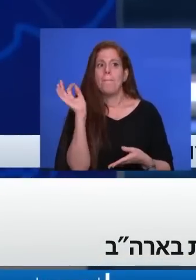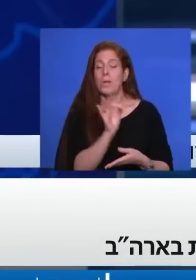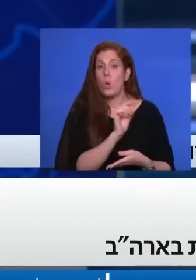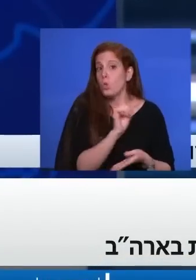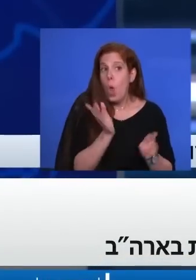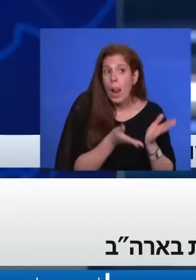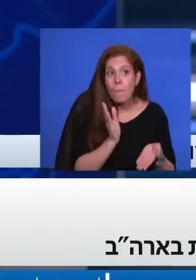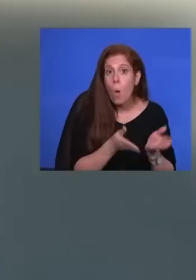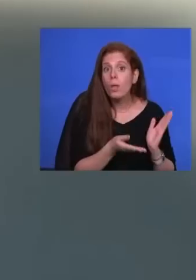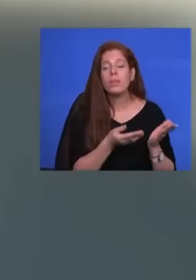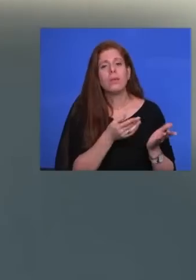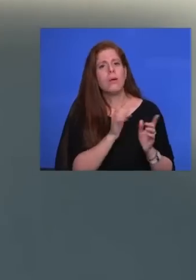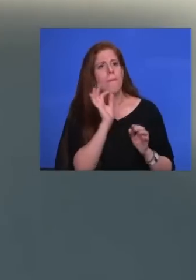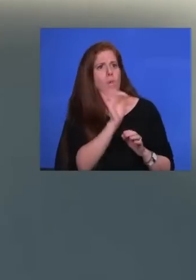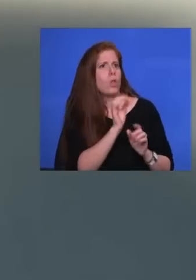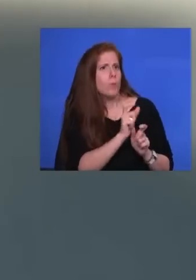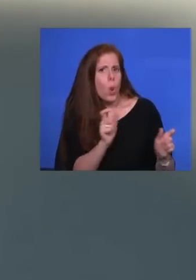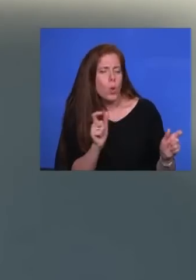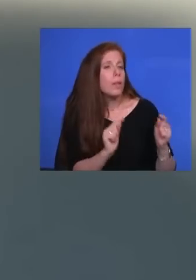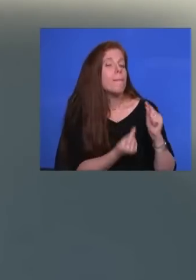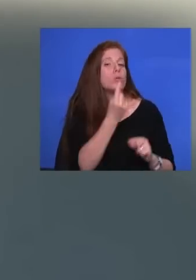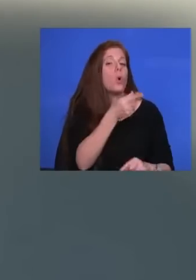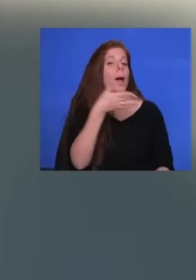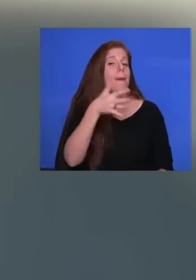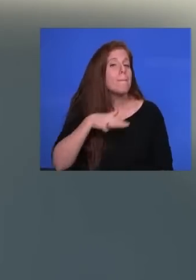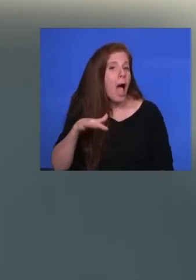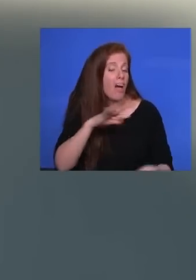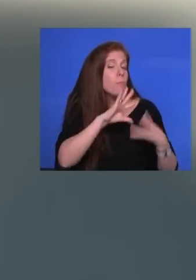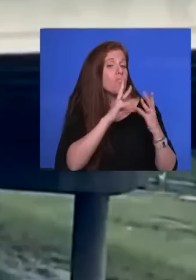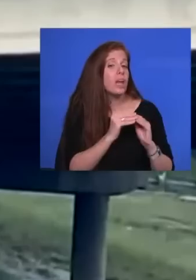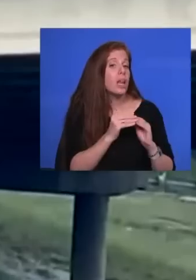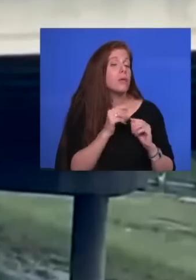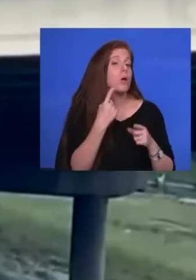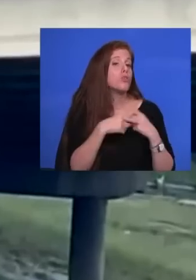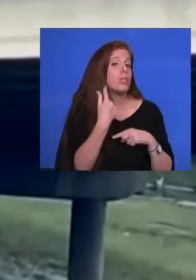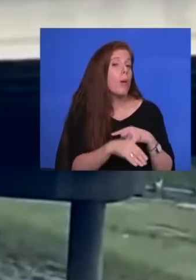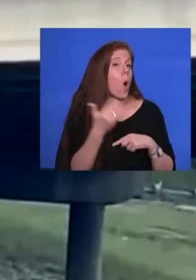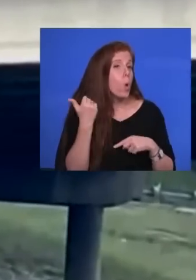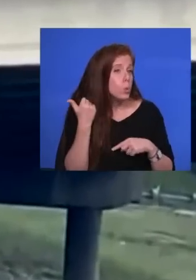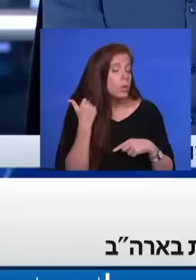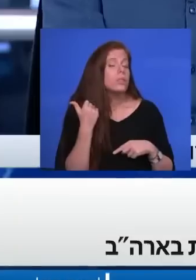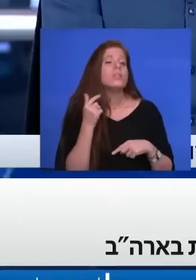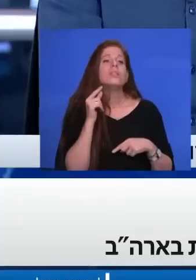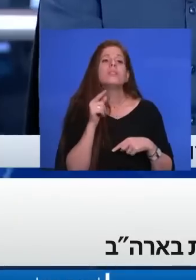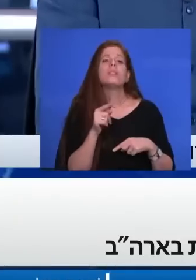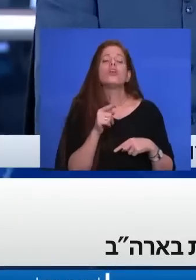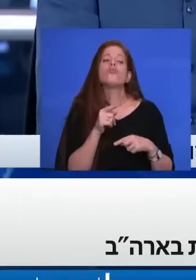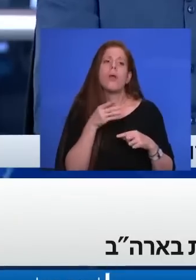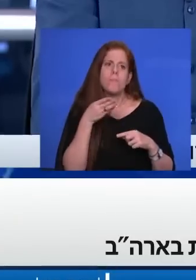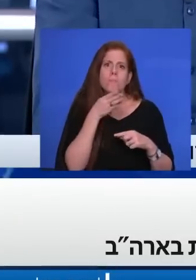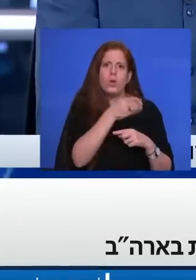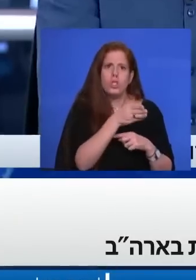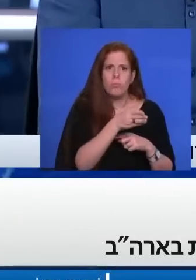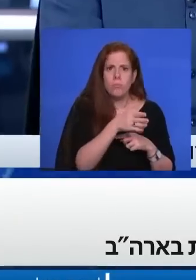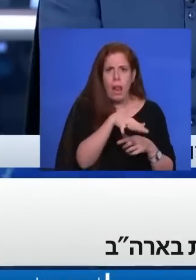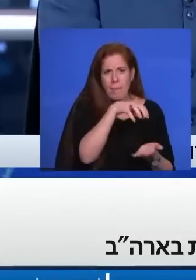אלימות, פגיעות מילוליות. מה שקורה במערב באופן כללי בשנים האחרונות, זה שהשוליים פולשים למרכז. אז תופעות שפעם